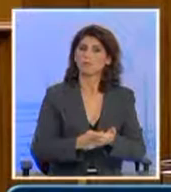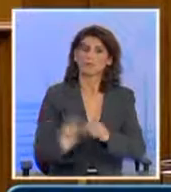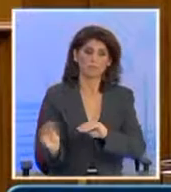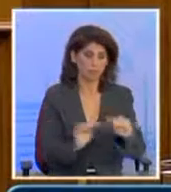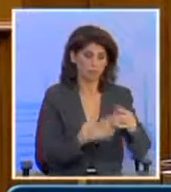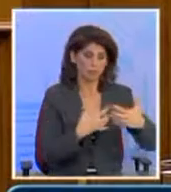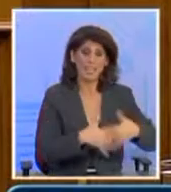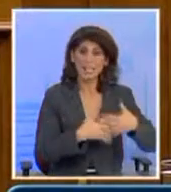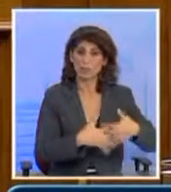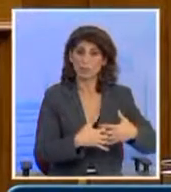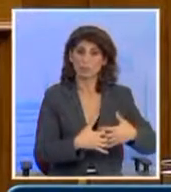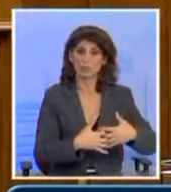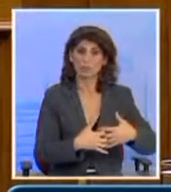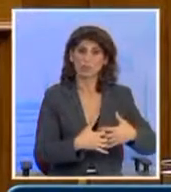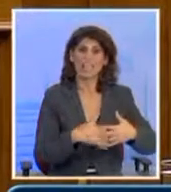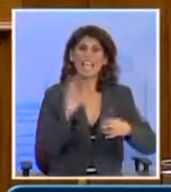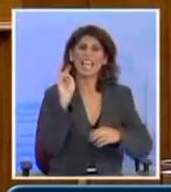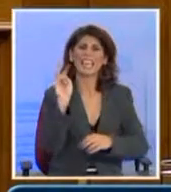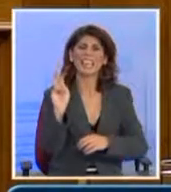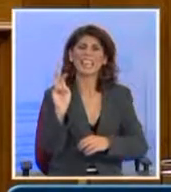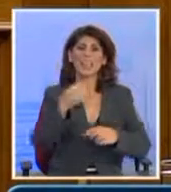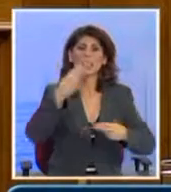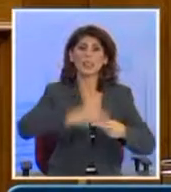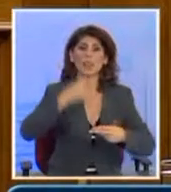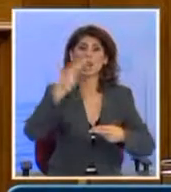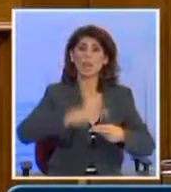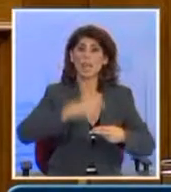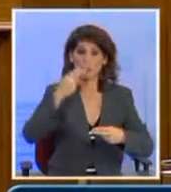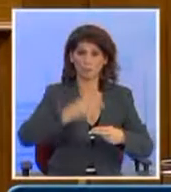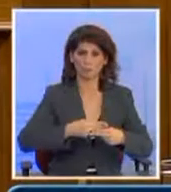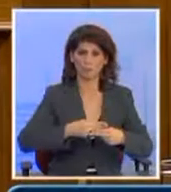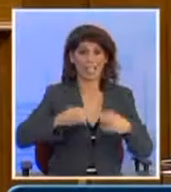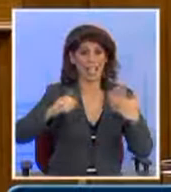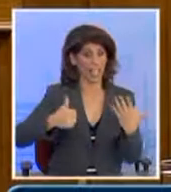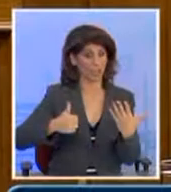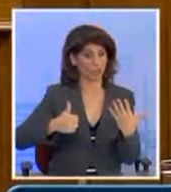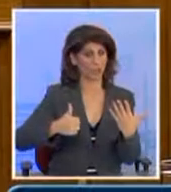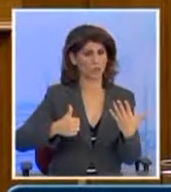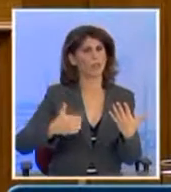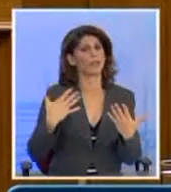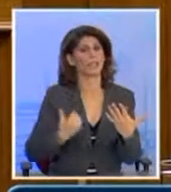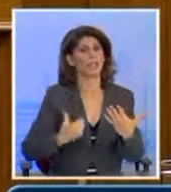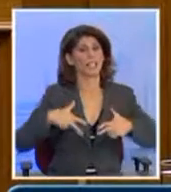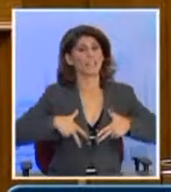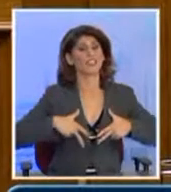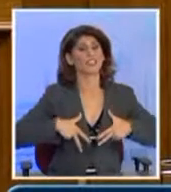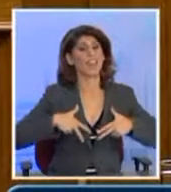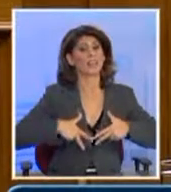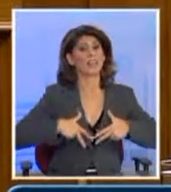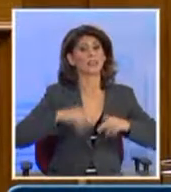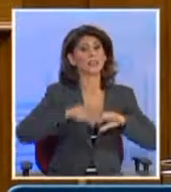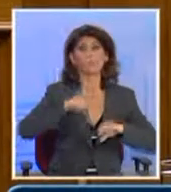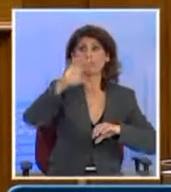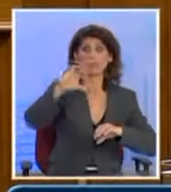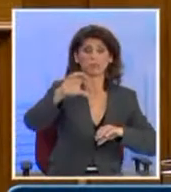μηχανημάτων ακτίνων Χ στα τελωνεία. Έκτον, η αξιοποίηση διακρατικών συμφωνιών πέρα